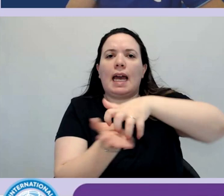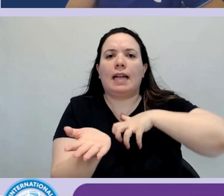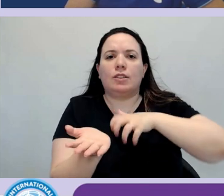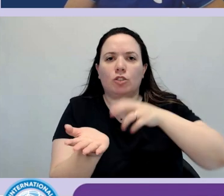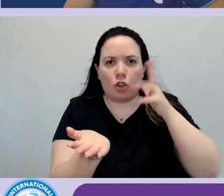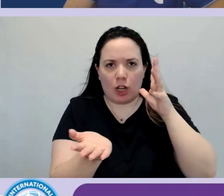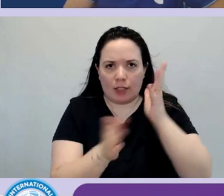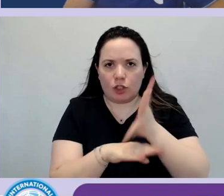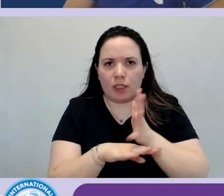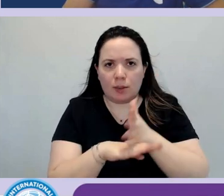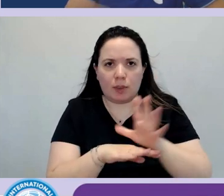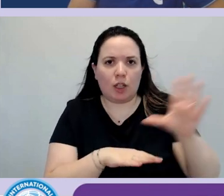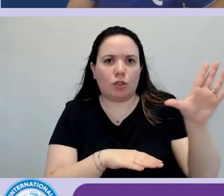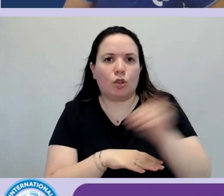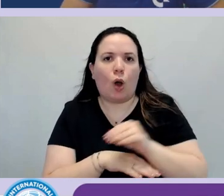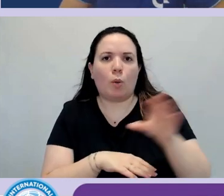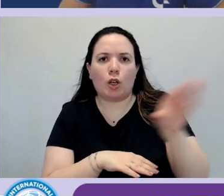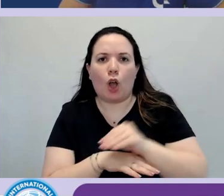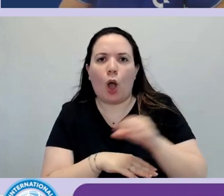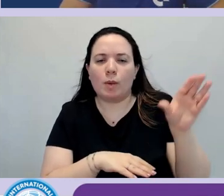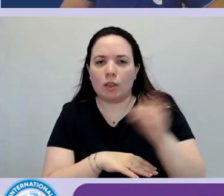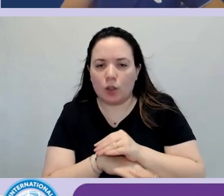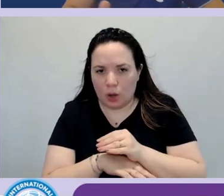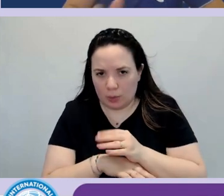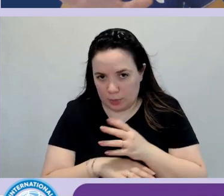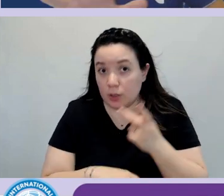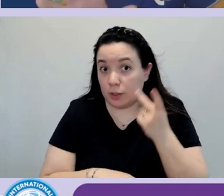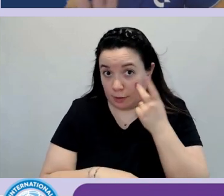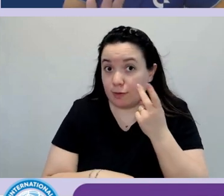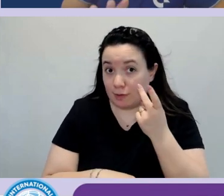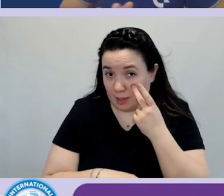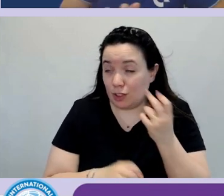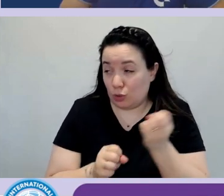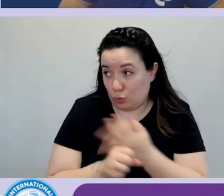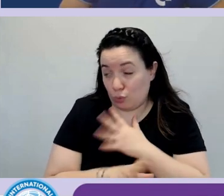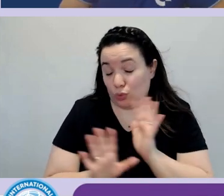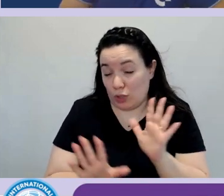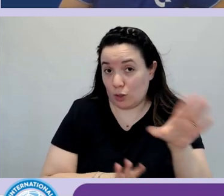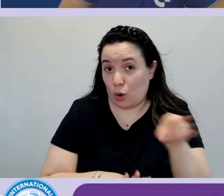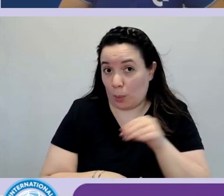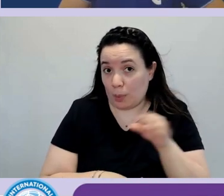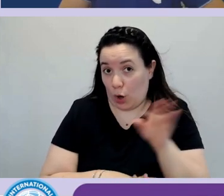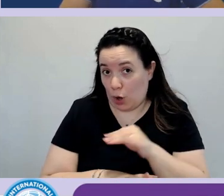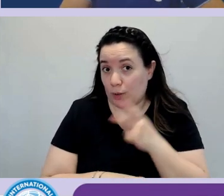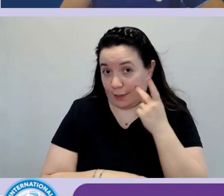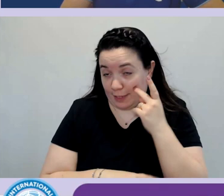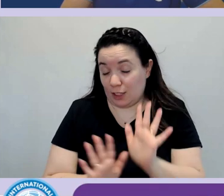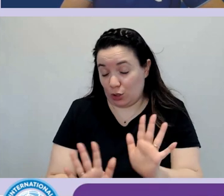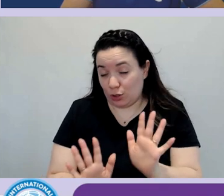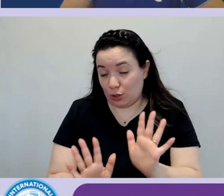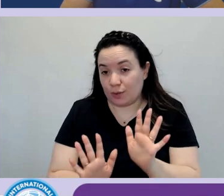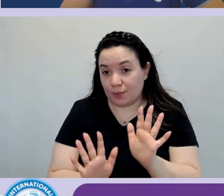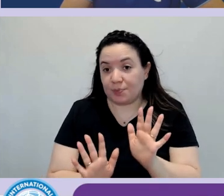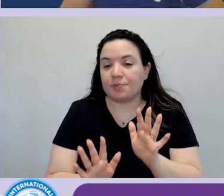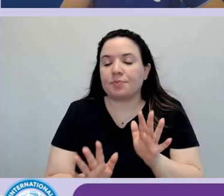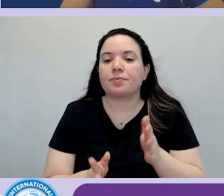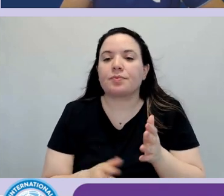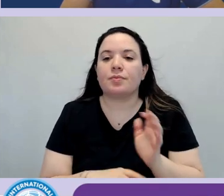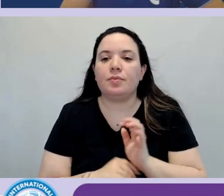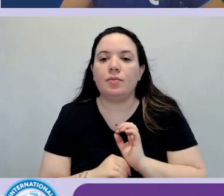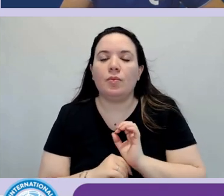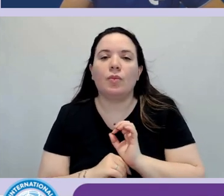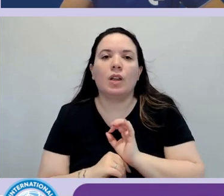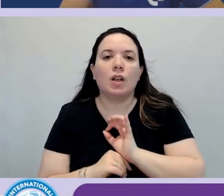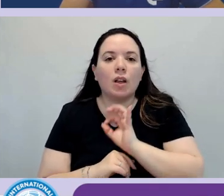accessibilità facendo il copia incolla da quella del comune vicino ne abbiamo viste anche di queste cose con Fabrizio